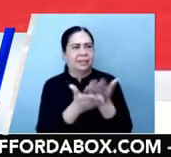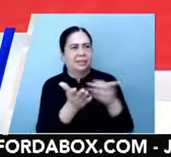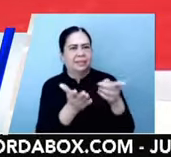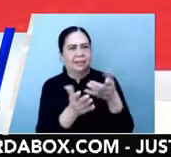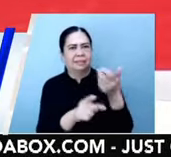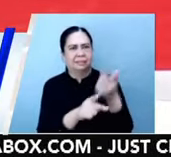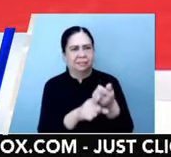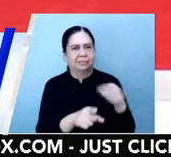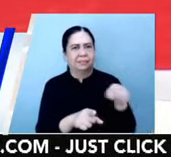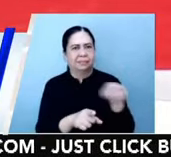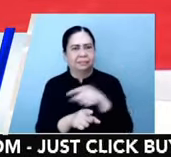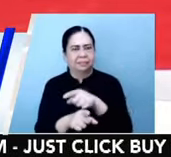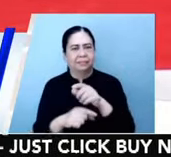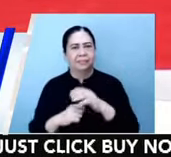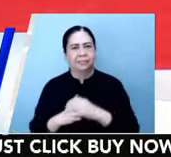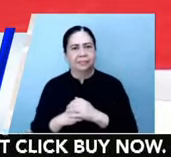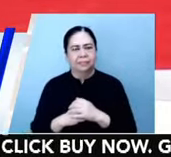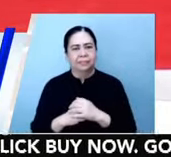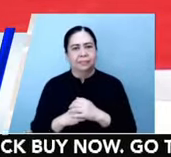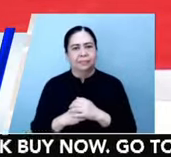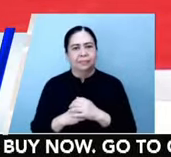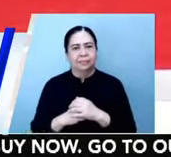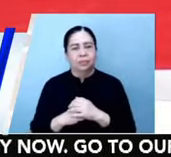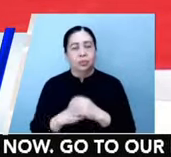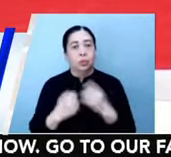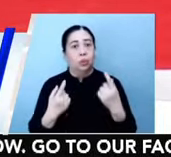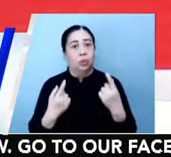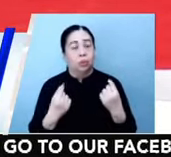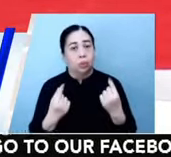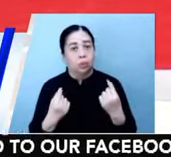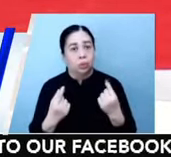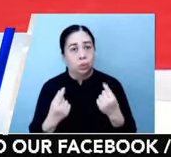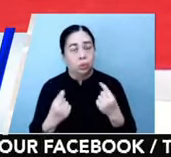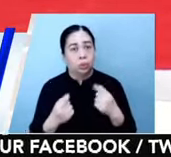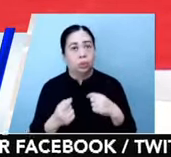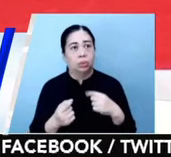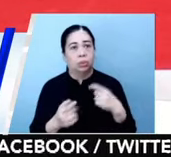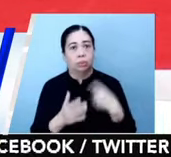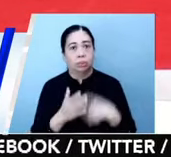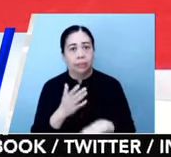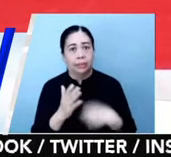pagdating ng panahon. Yung presyo ng bigas, bumababa.